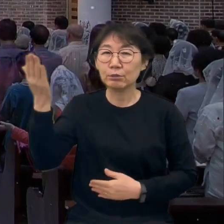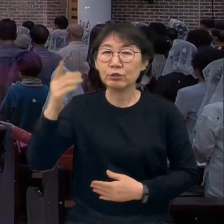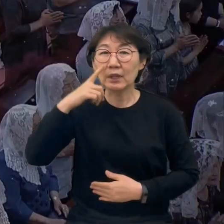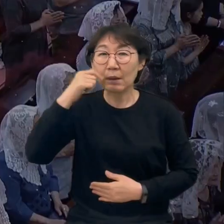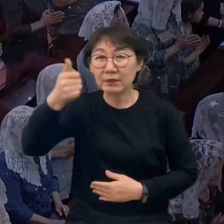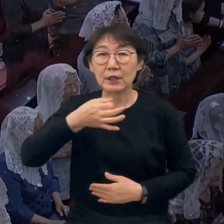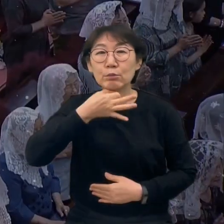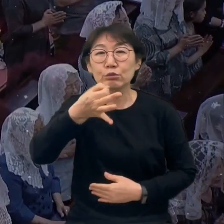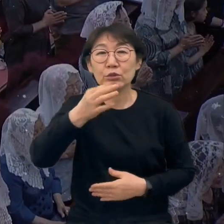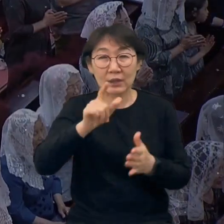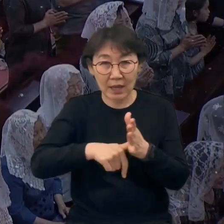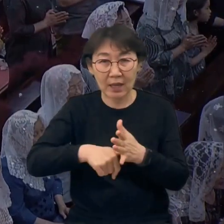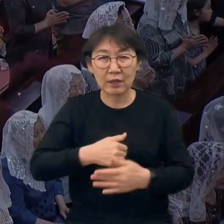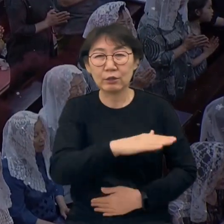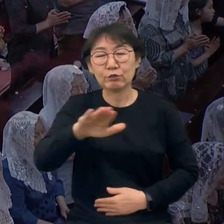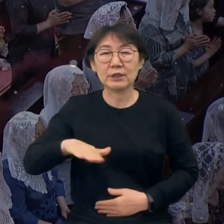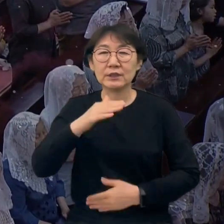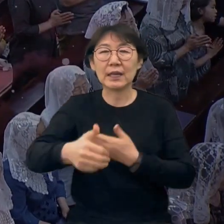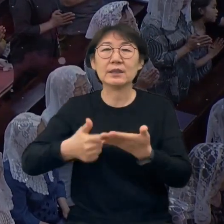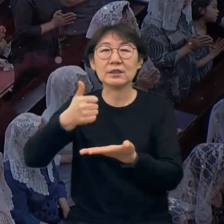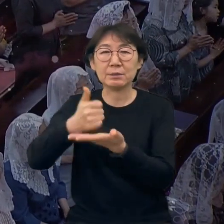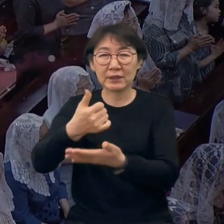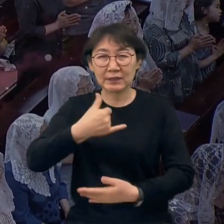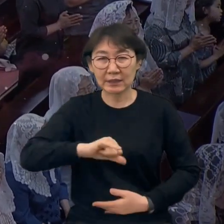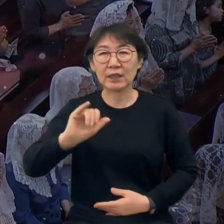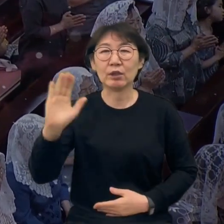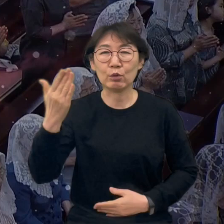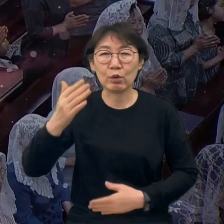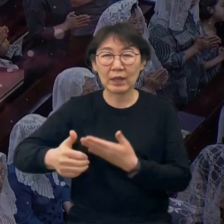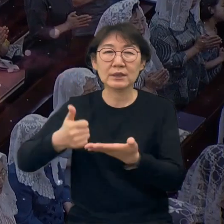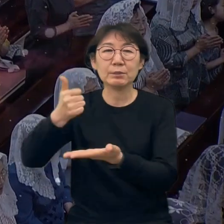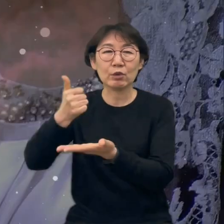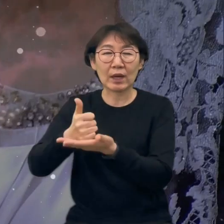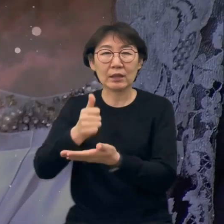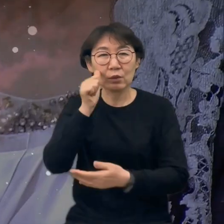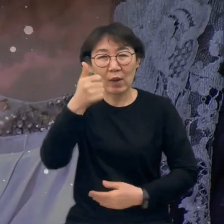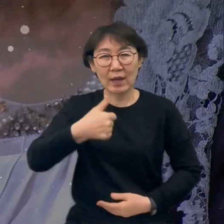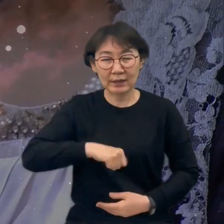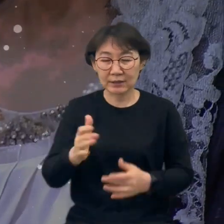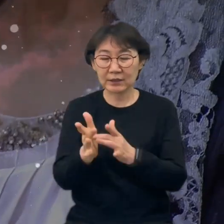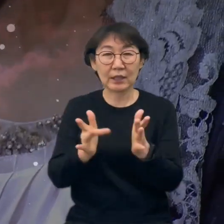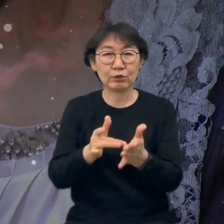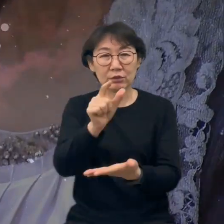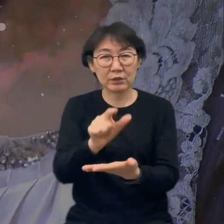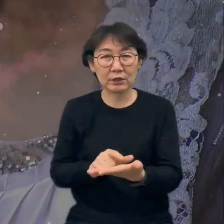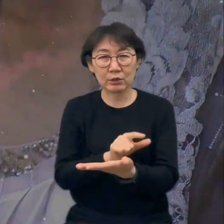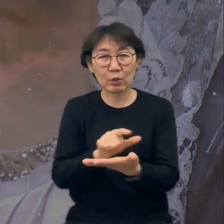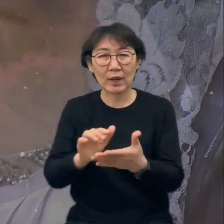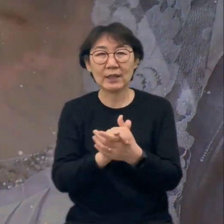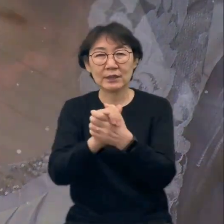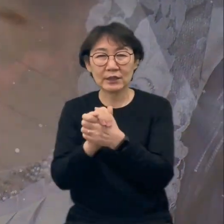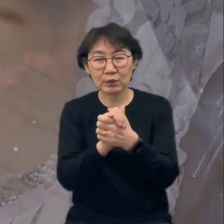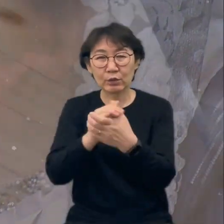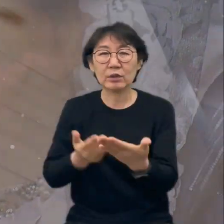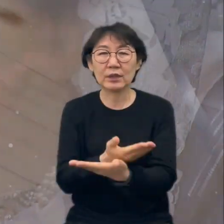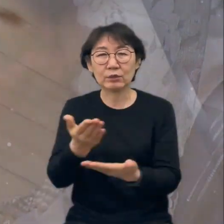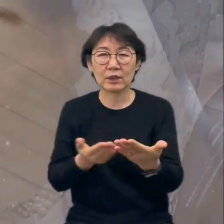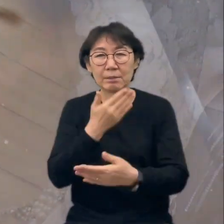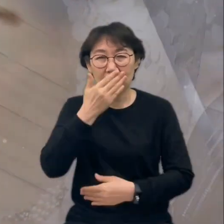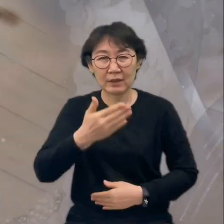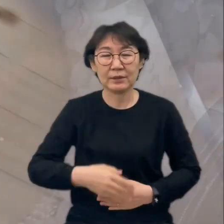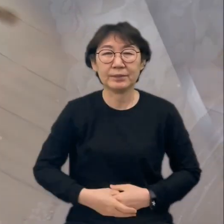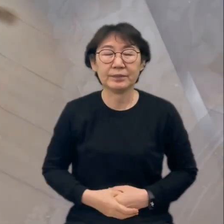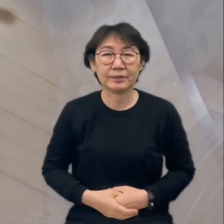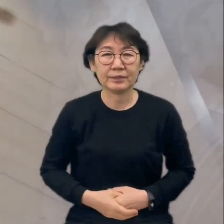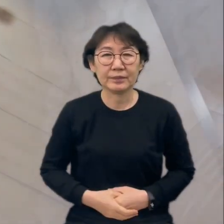시작합니다. 그분을 아버지라 부를 때 우리는 그분의 자녀가 되고 하느님과 그 외아들 예수 그리스도와